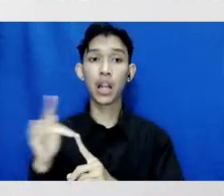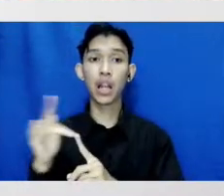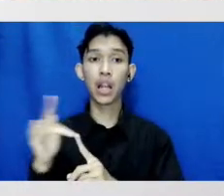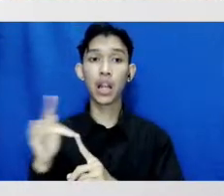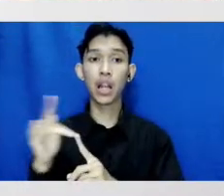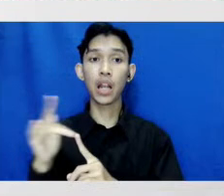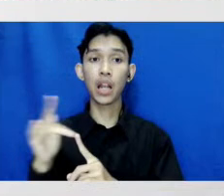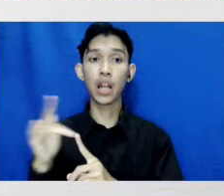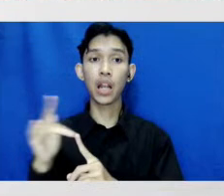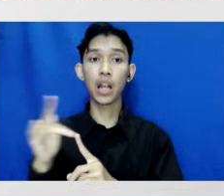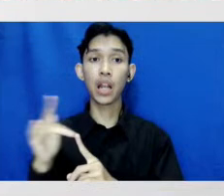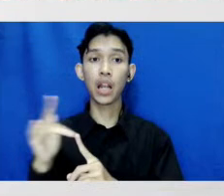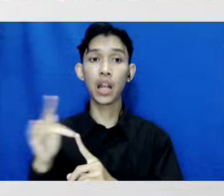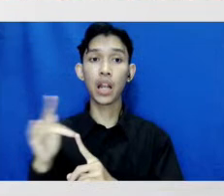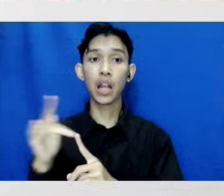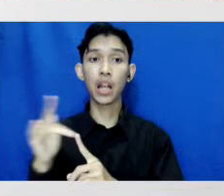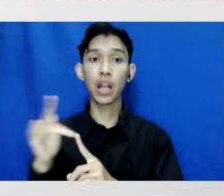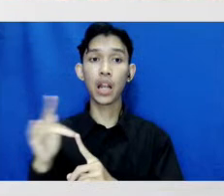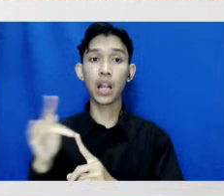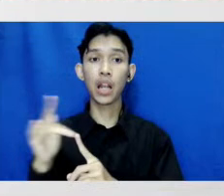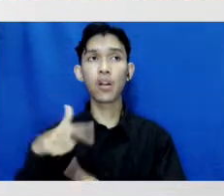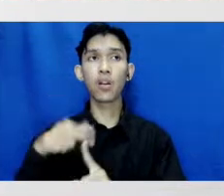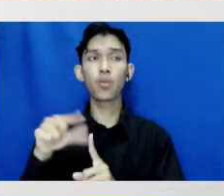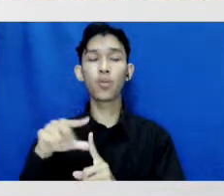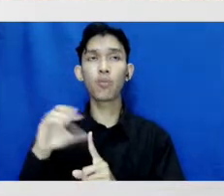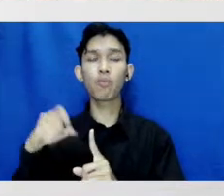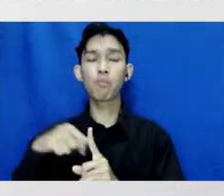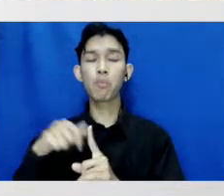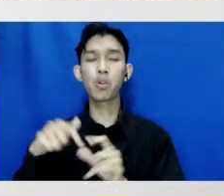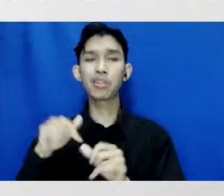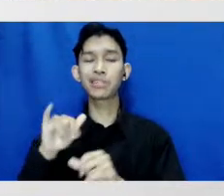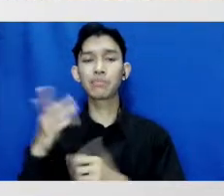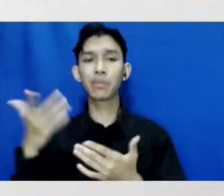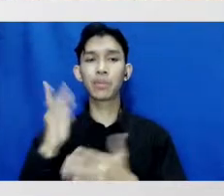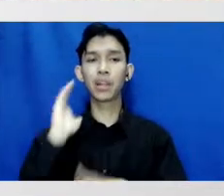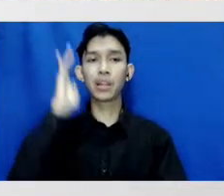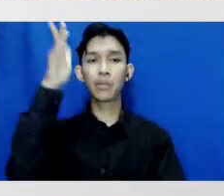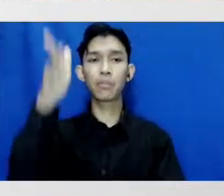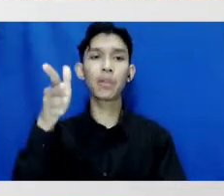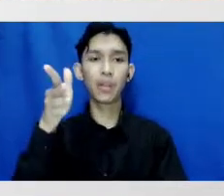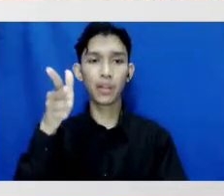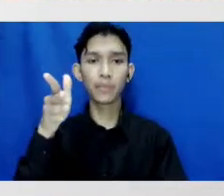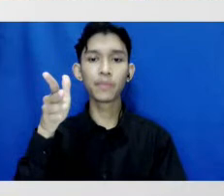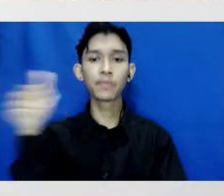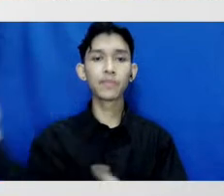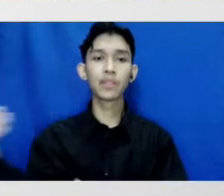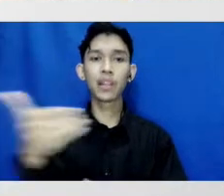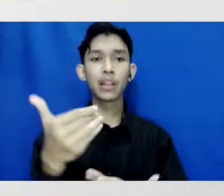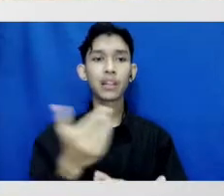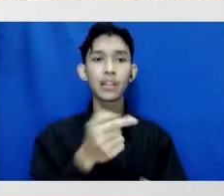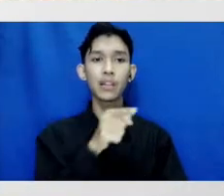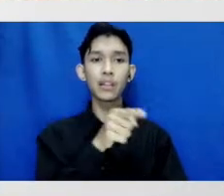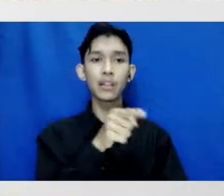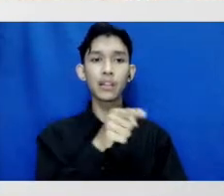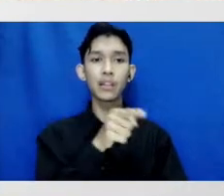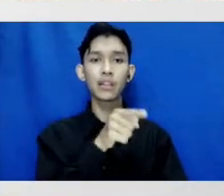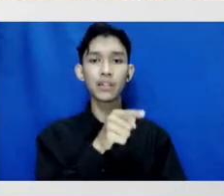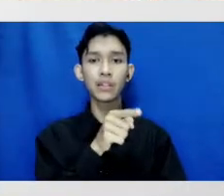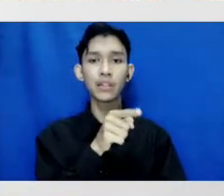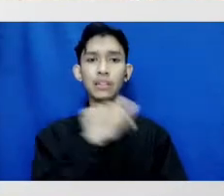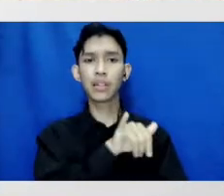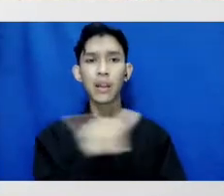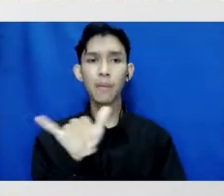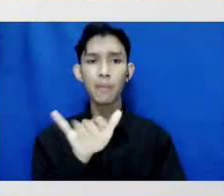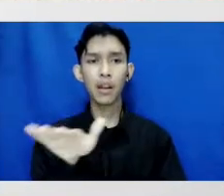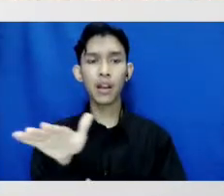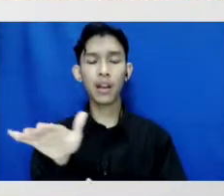memiliki opsi bagaimana dia ke depannya data dia, apalagi data dia yang sama itu ada di platform mana